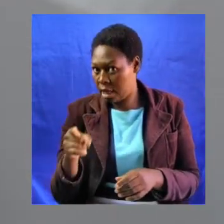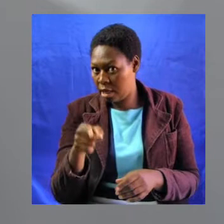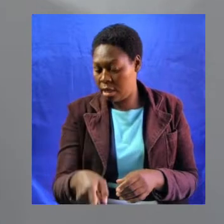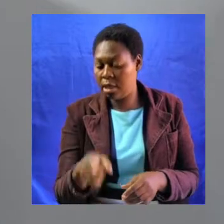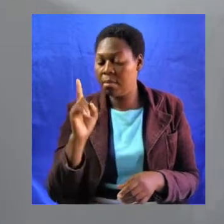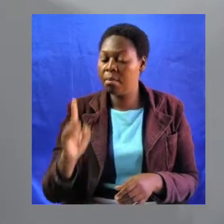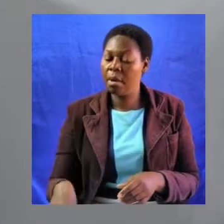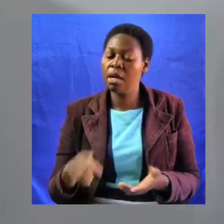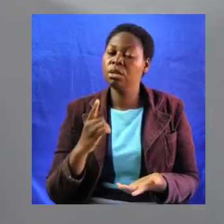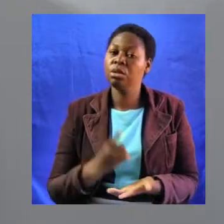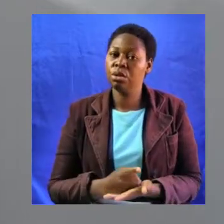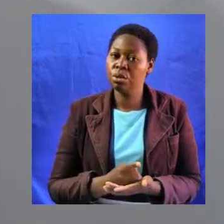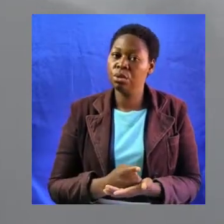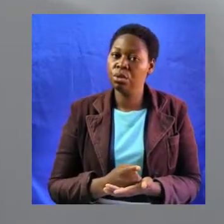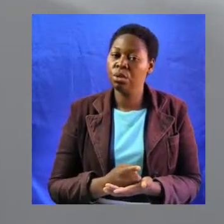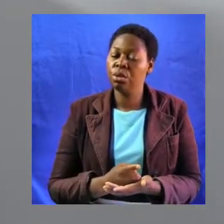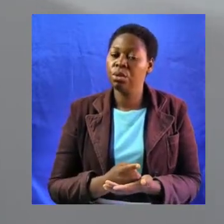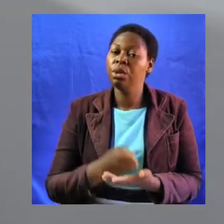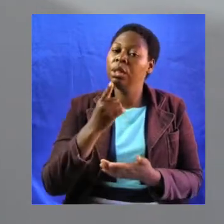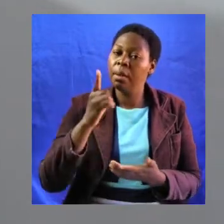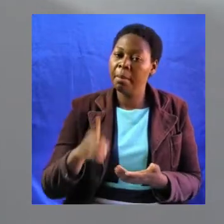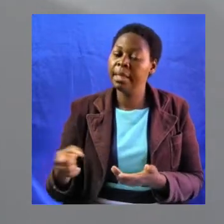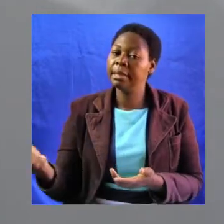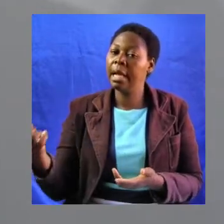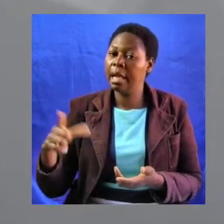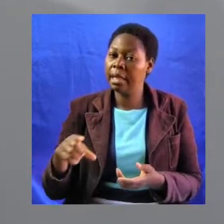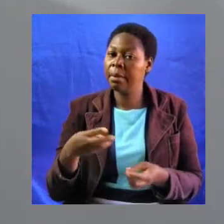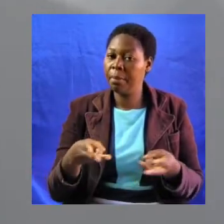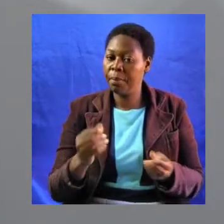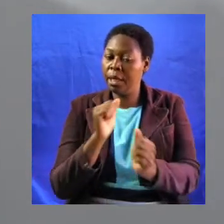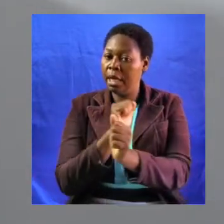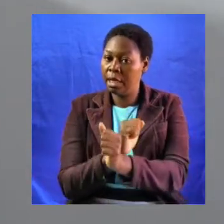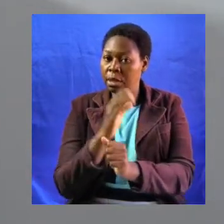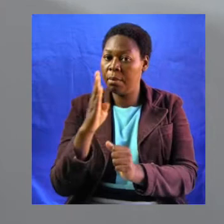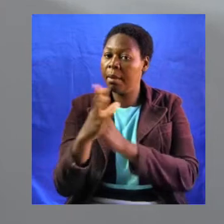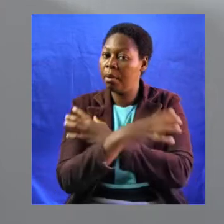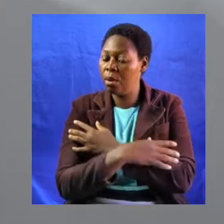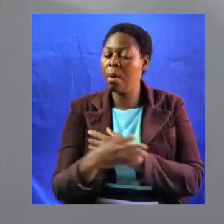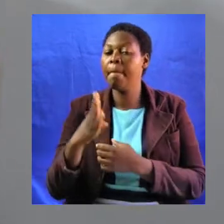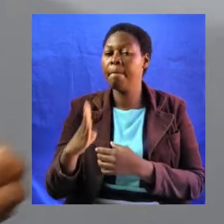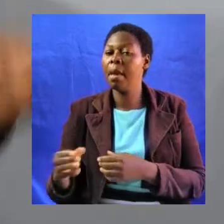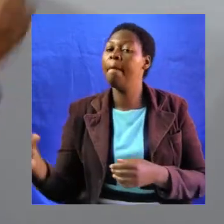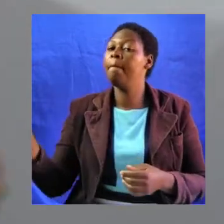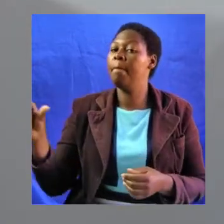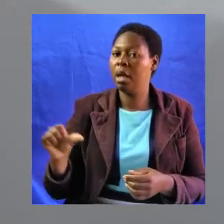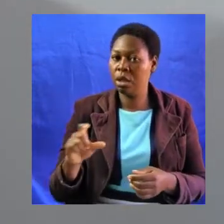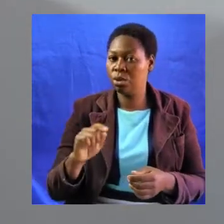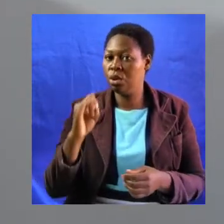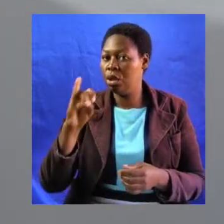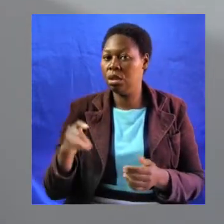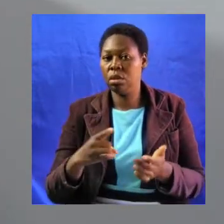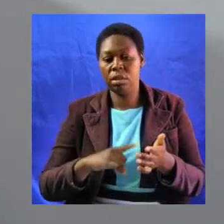kuti vaive kutapwa vadzokere kumusha kwa Juda uye kuti Jerusalem ari vakwe. Saka tiri kuona mubhuku